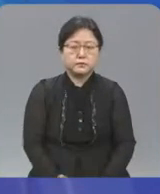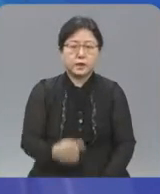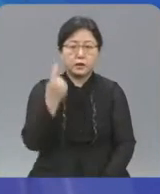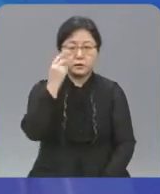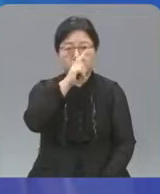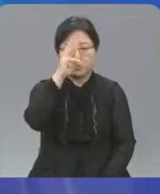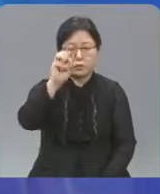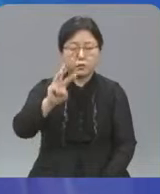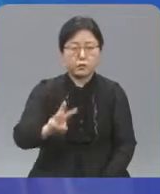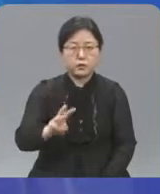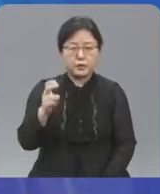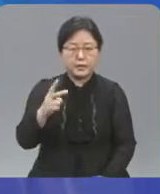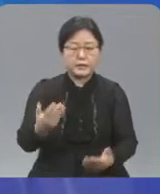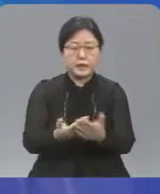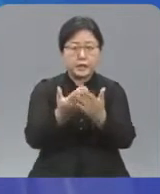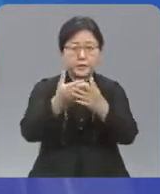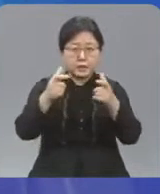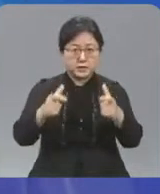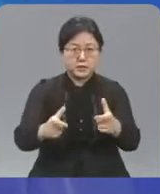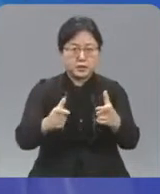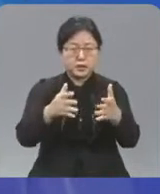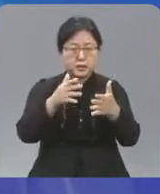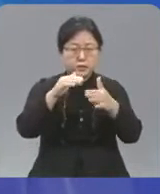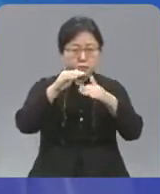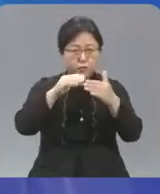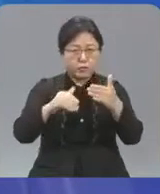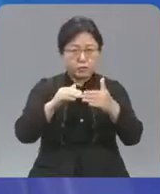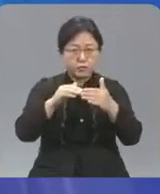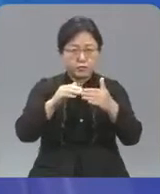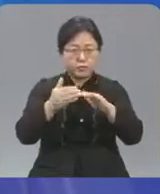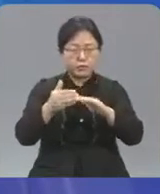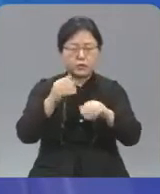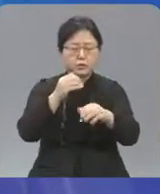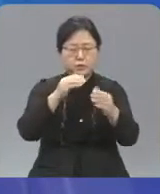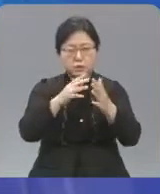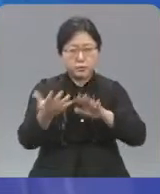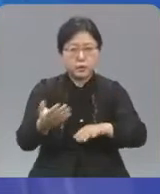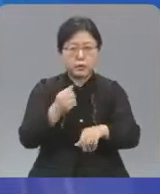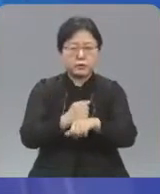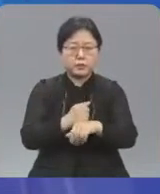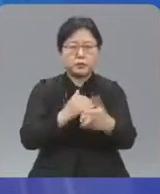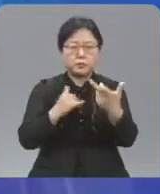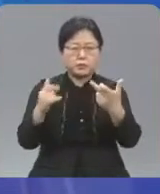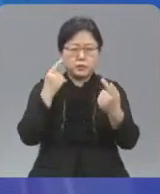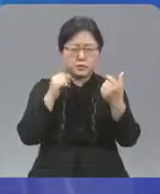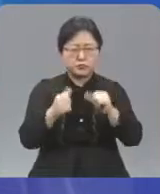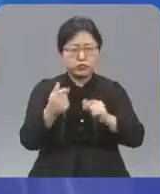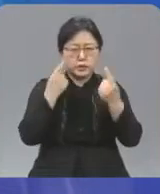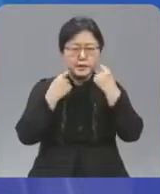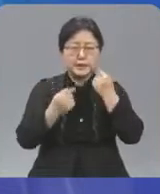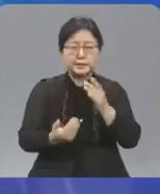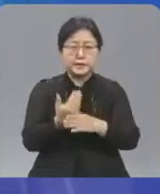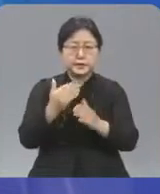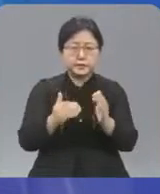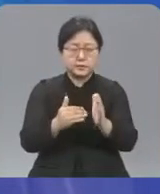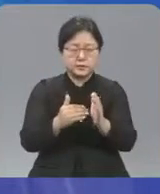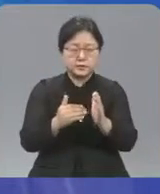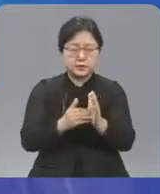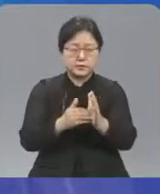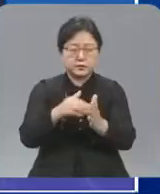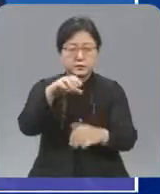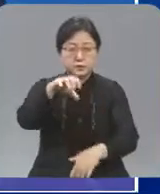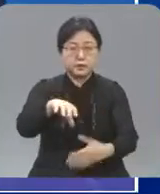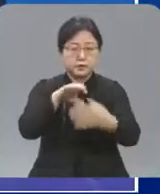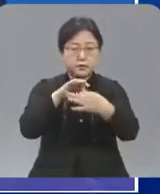어제 오후 광주의 한 재개발 현장에서 철거 중이던 건물이 무너지면서 17명의 사상자가 발생했습니다. 취재 기자